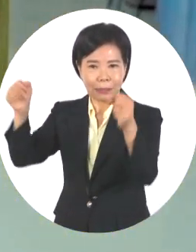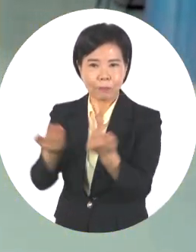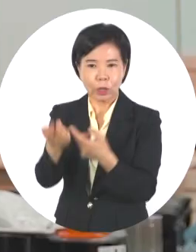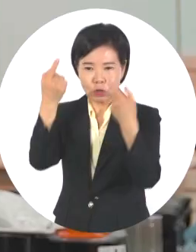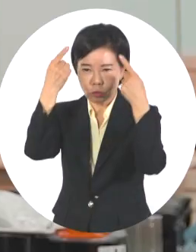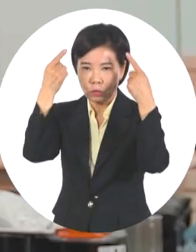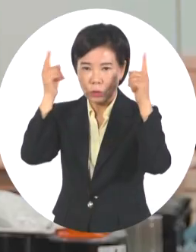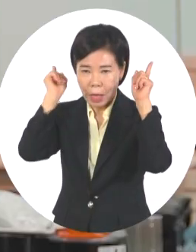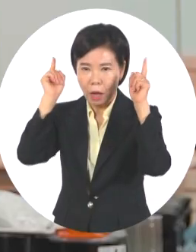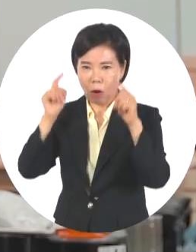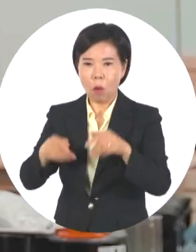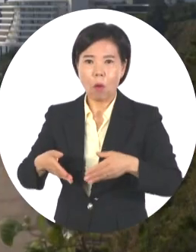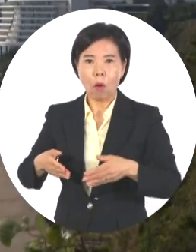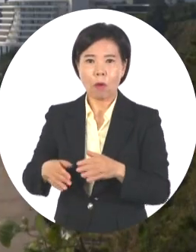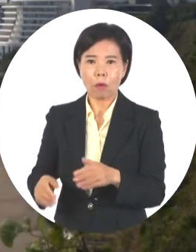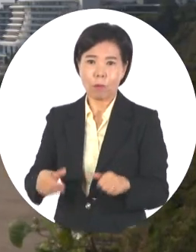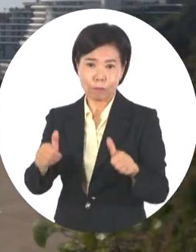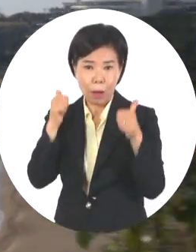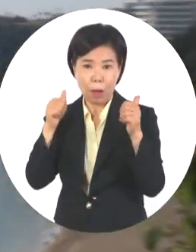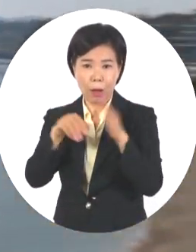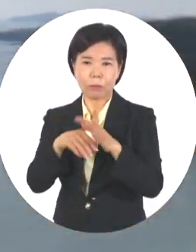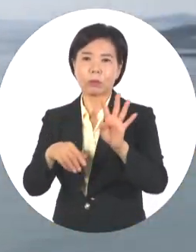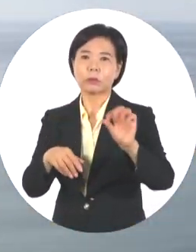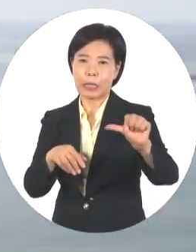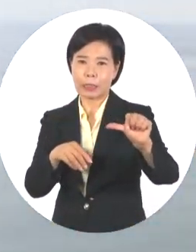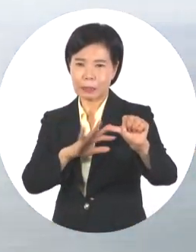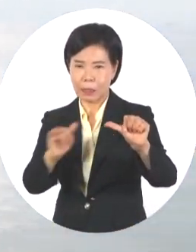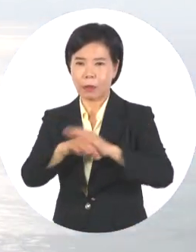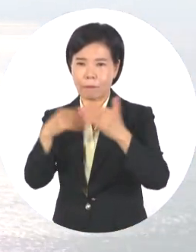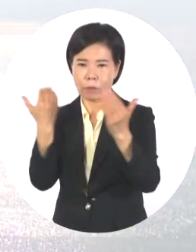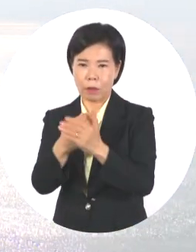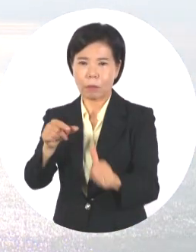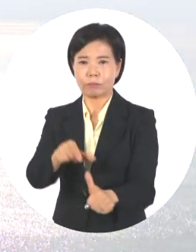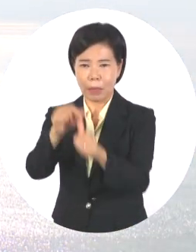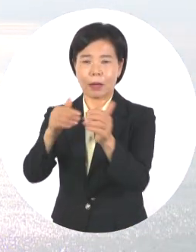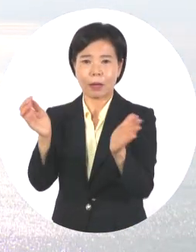출신 4명을 채용하며 지역 인재 채용에 앞장섰습니다.